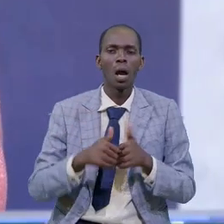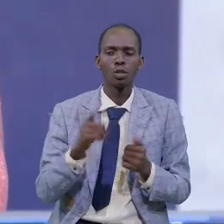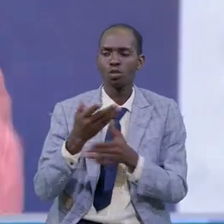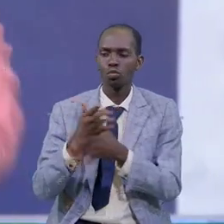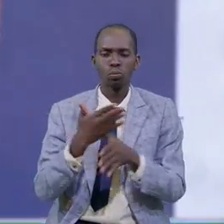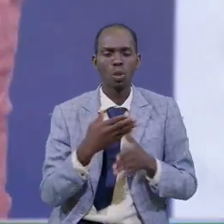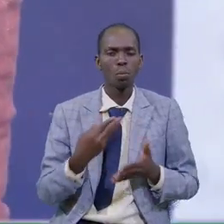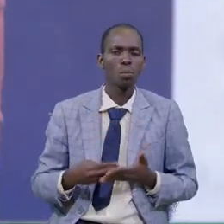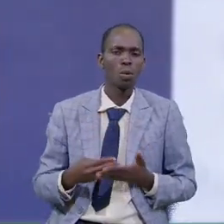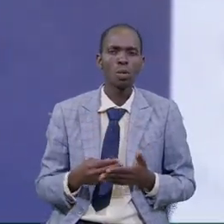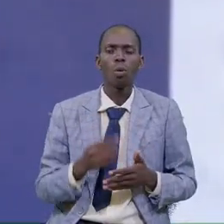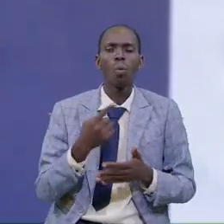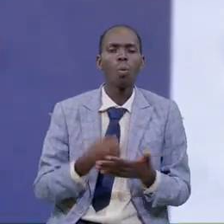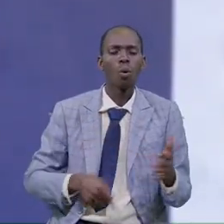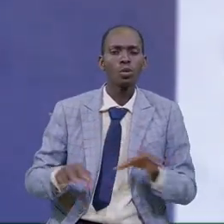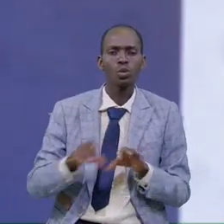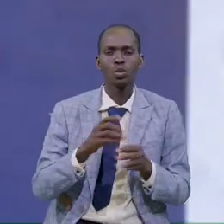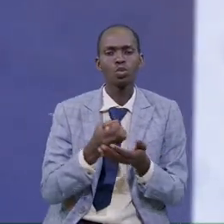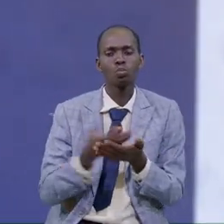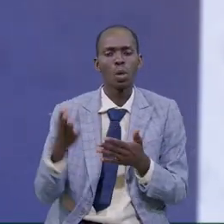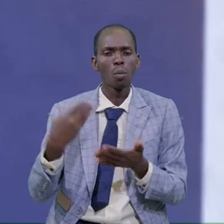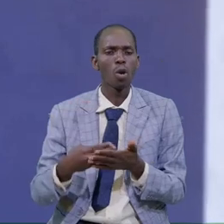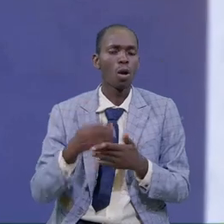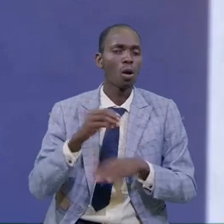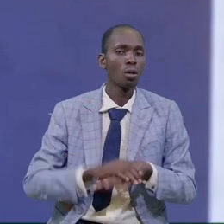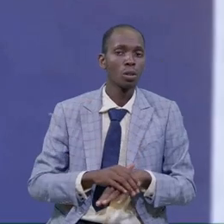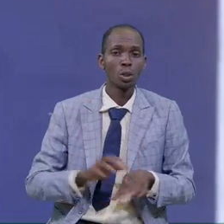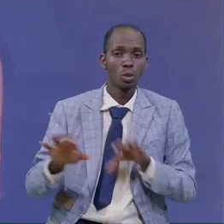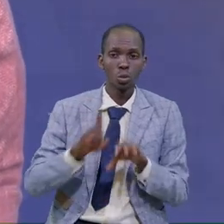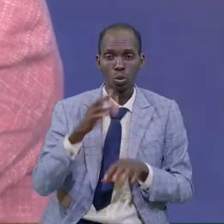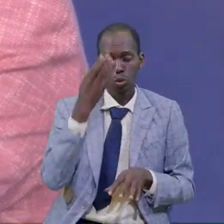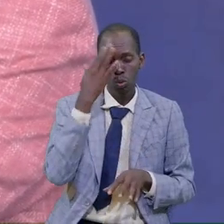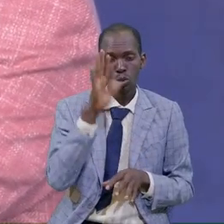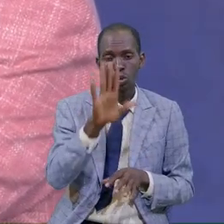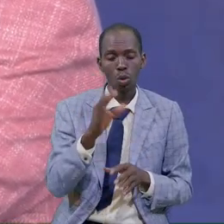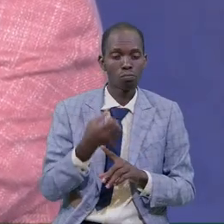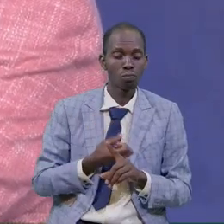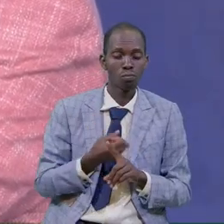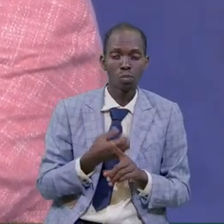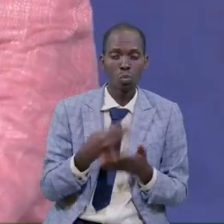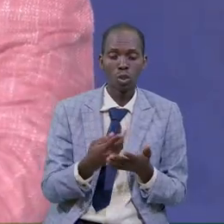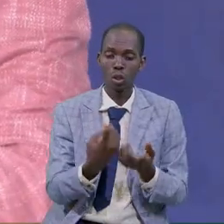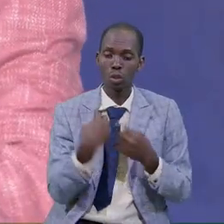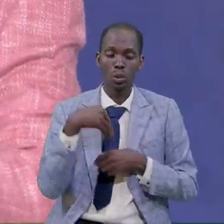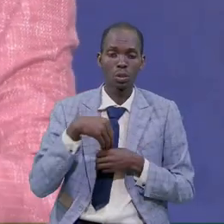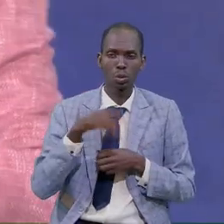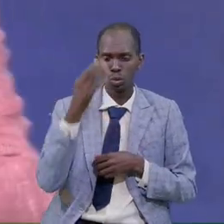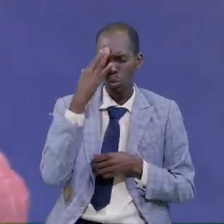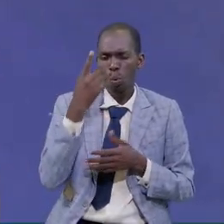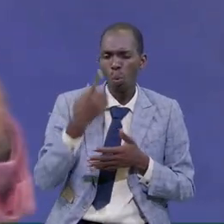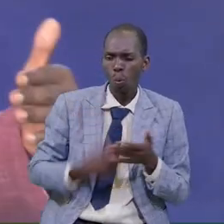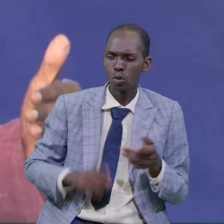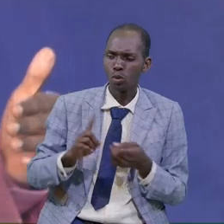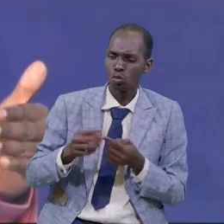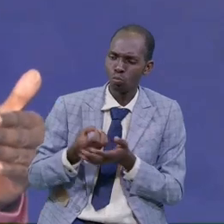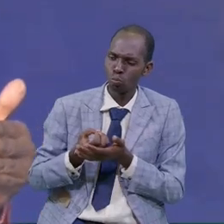quoi dépenses-tu ton argent? Est-ce que tu connais tes revenus? Est-ce que tu sais sur quoi tu dois dépenser ton argent? Est-ce